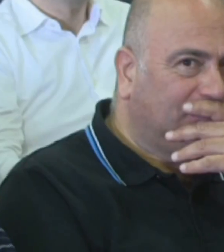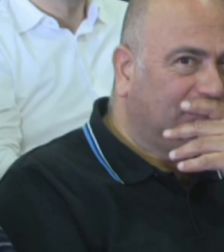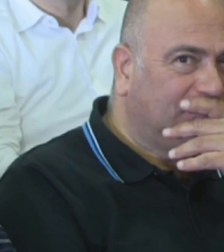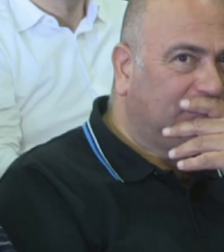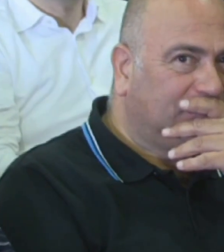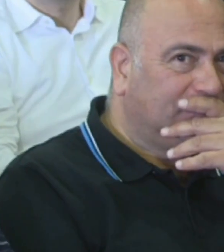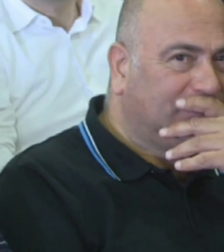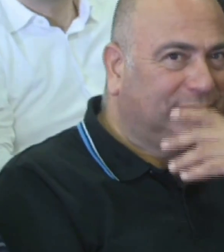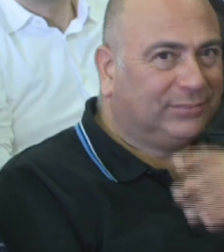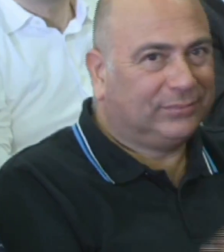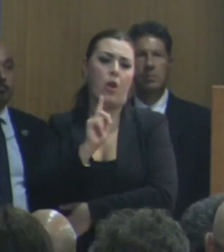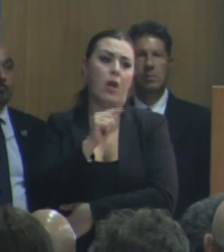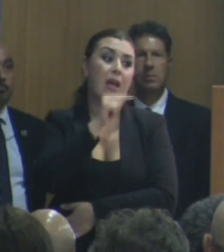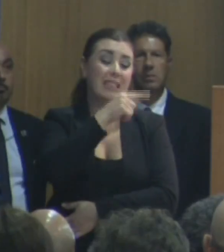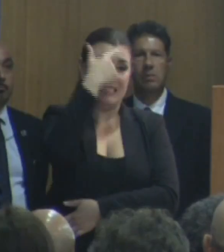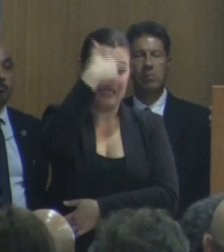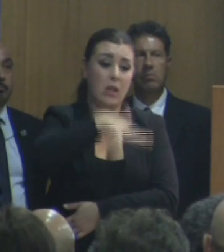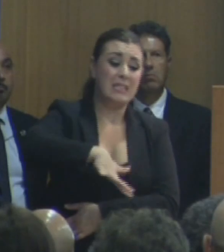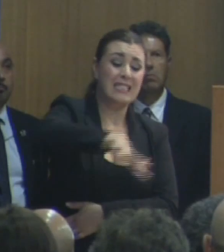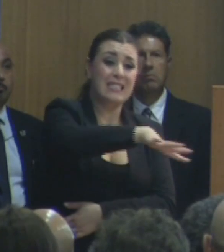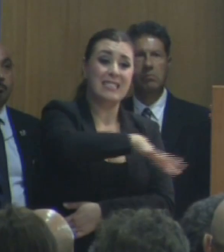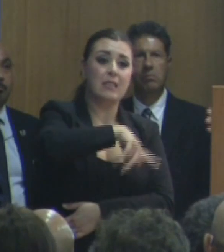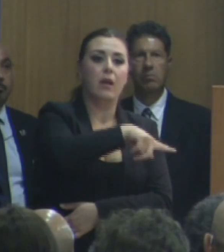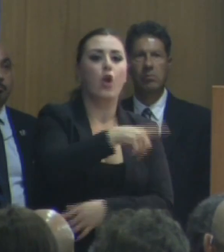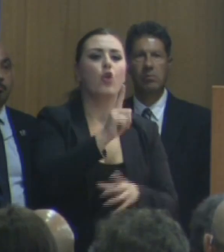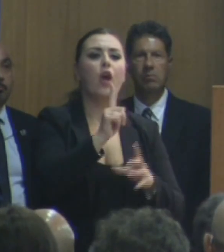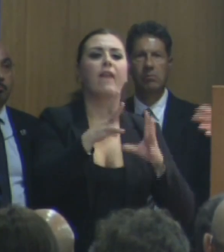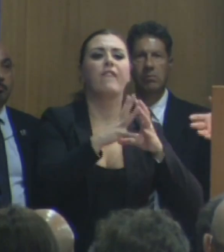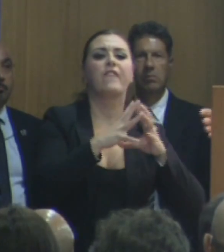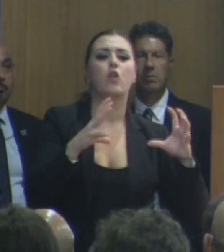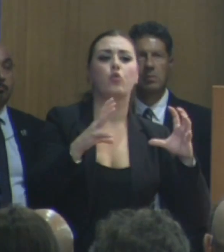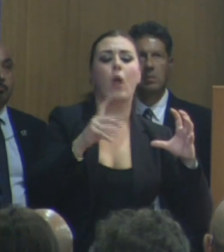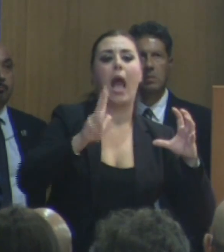Il porto di Gioia Tauro non è una infrastruttura calabrese.